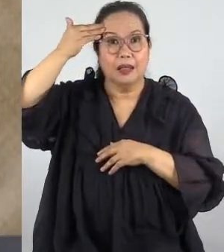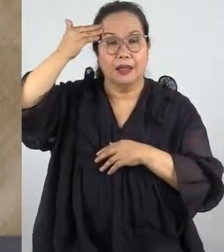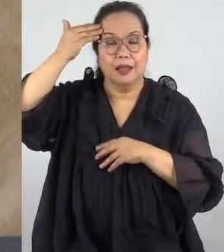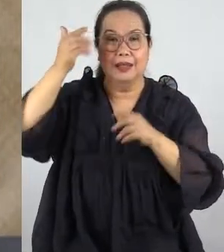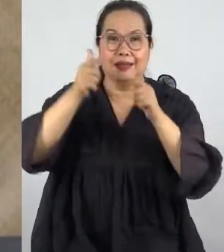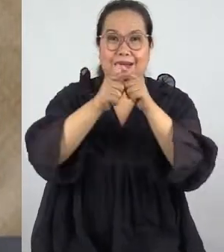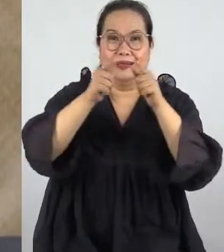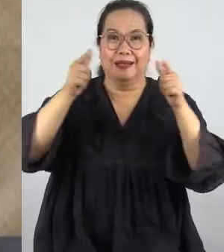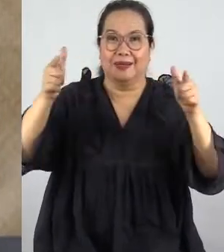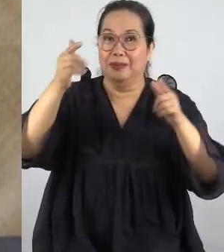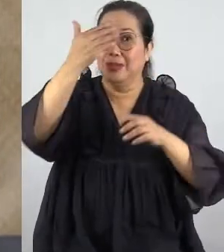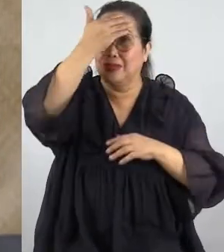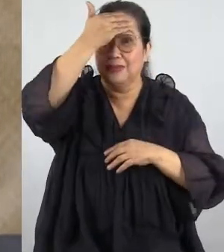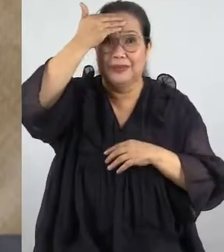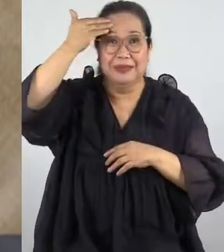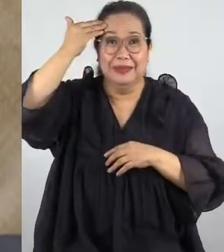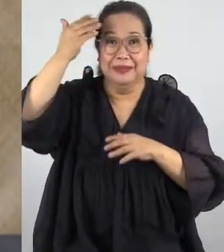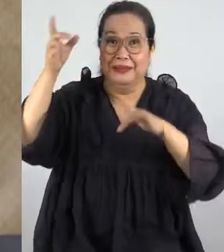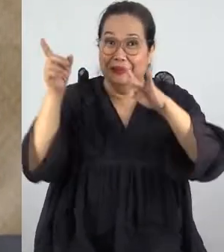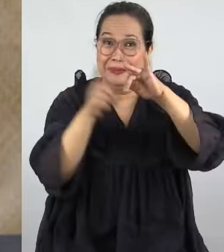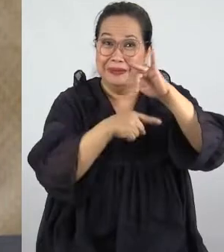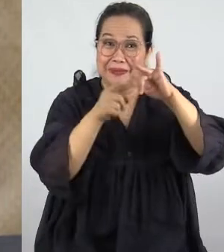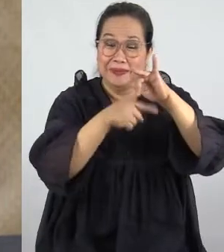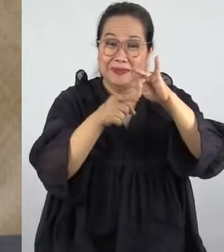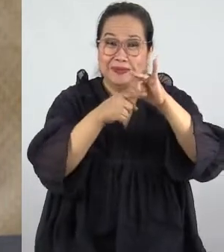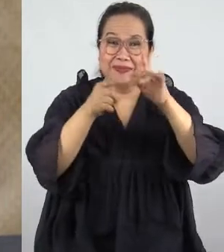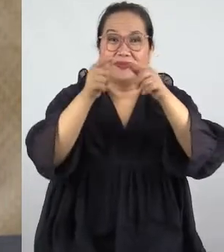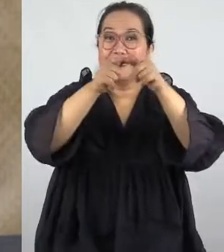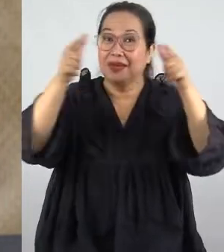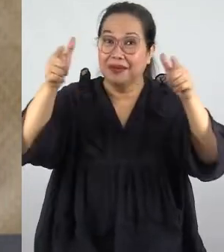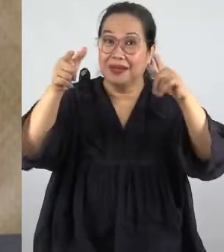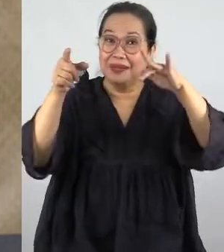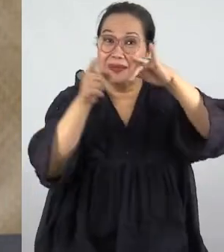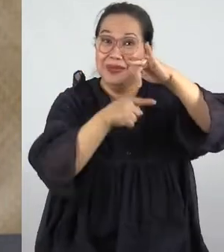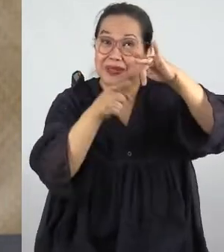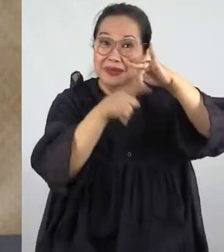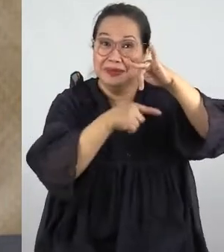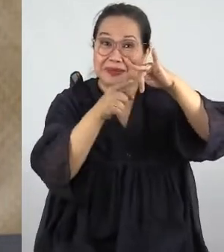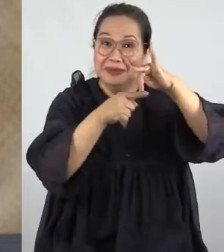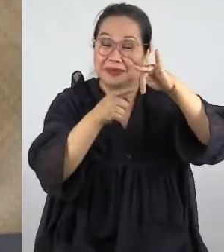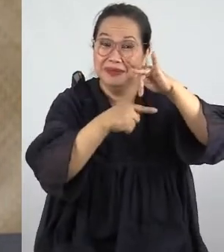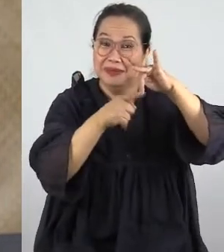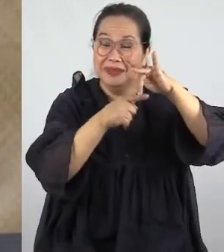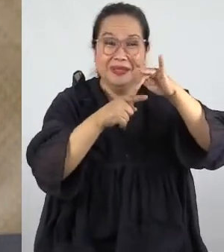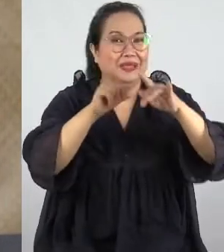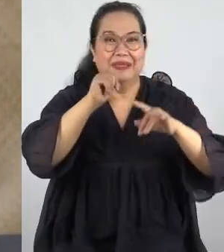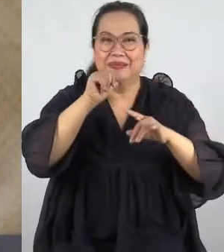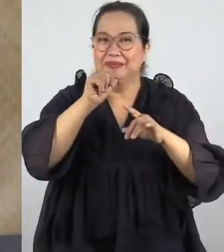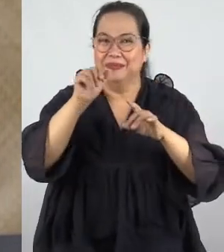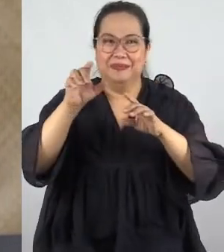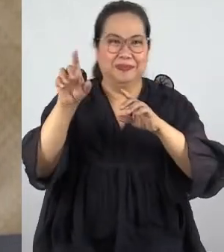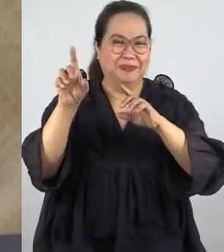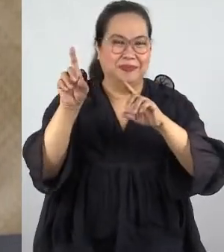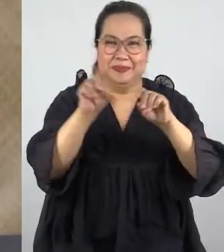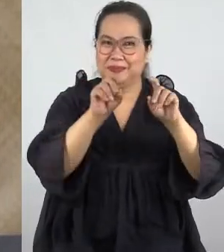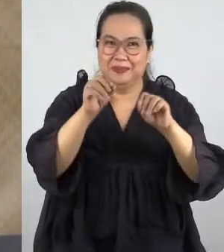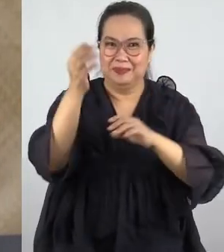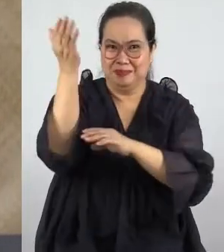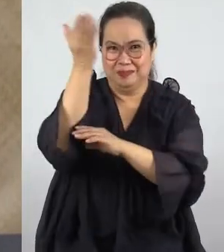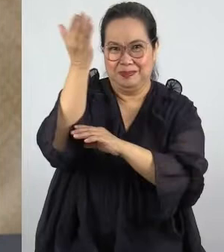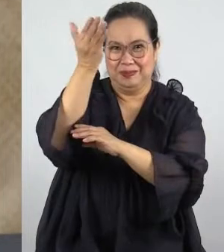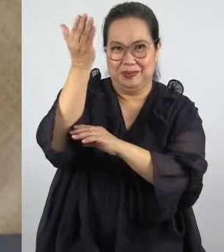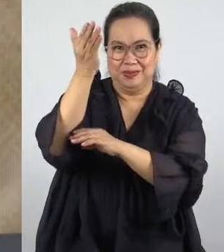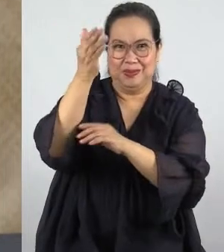Great Omission. Alam nyo, yung Great Omission, yung hindi nagbabahagi ng ebanghelyo sa iba.